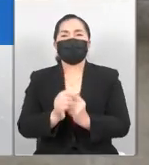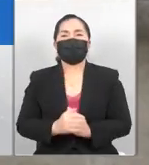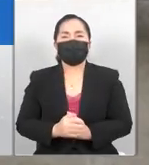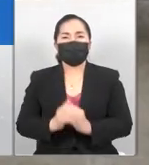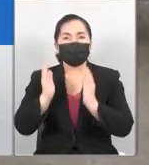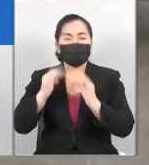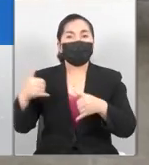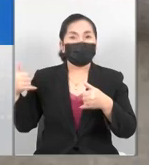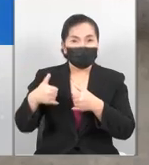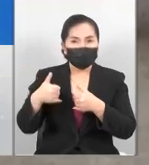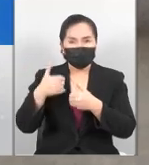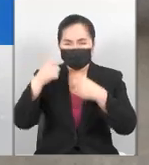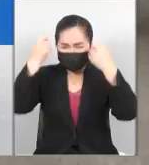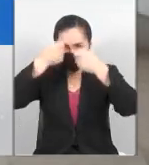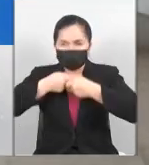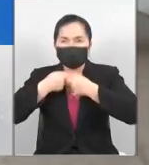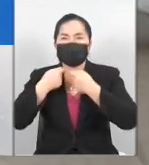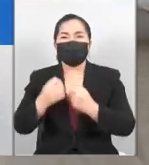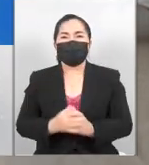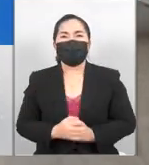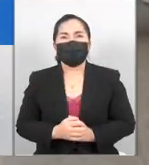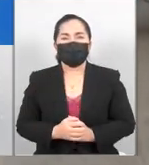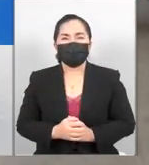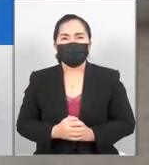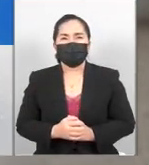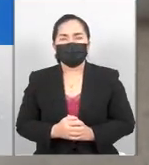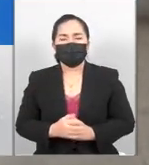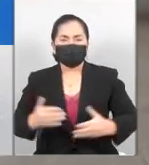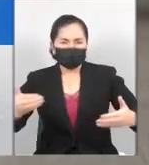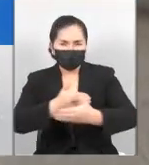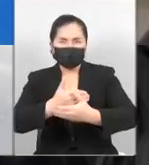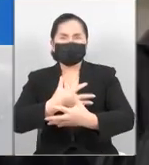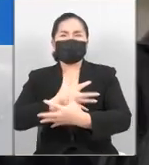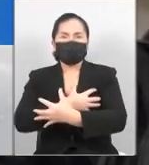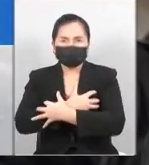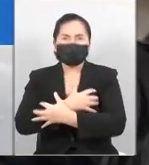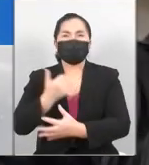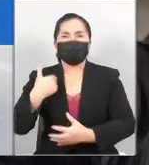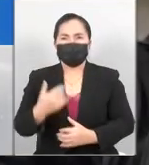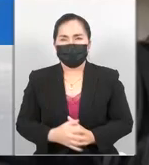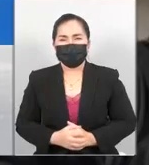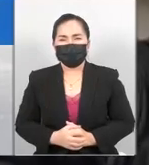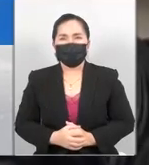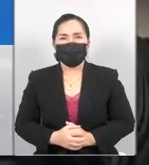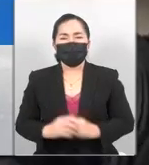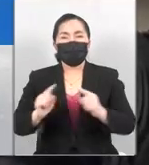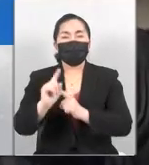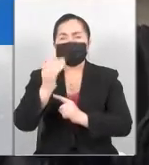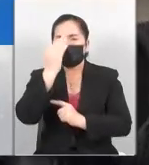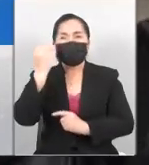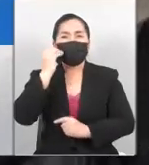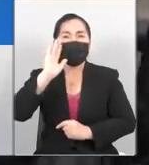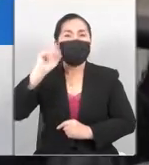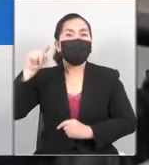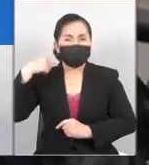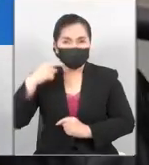ามันมานะใส่ปิดบังใบหน้าเลยอ่ะแล้วเธอโดนกอดโดนจับนมเกิดขึ้นหน้าบ้านตัวเองอยู่ที่ต